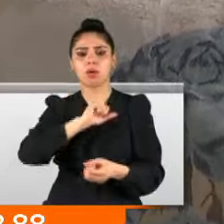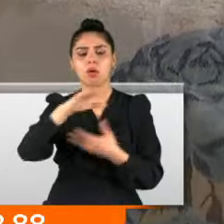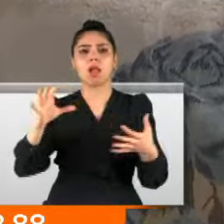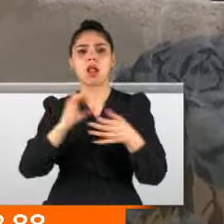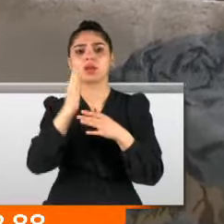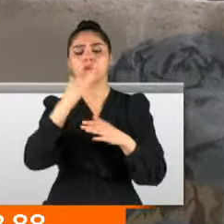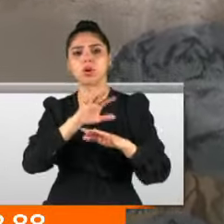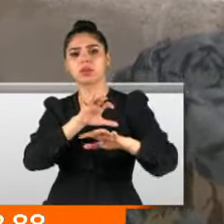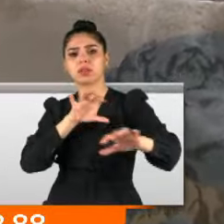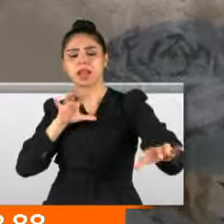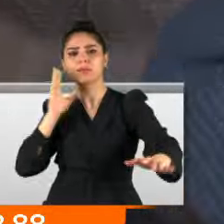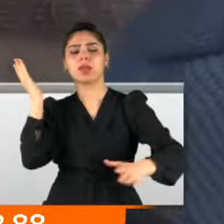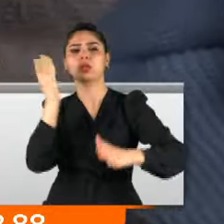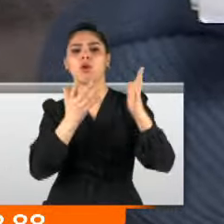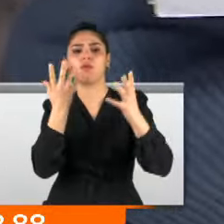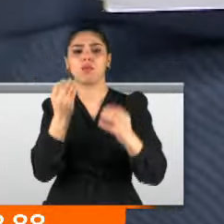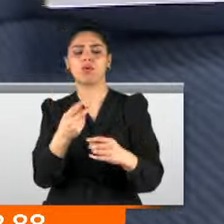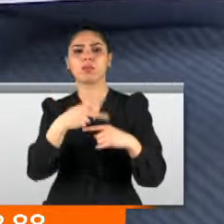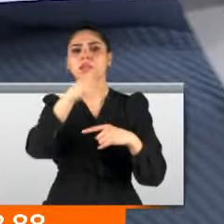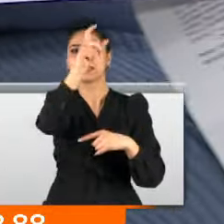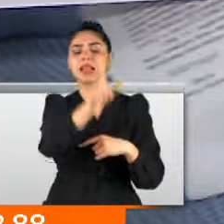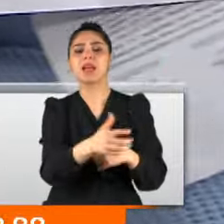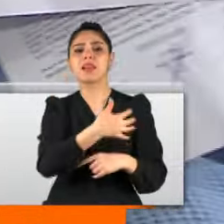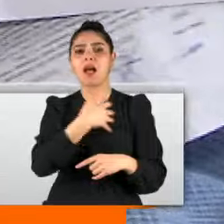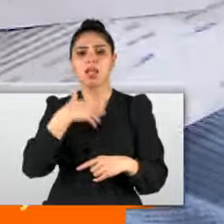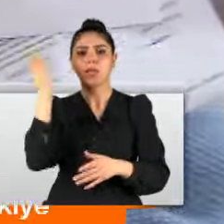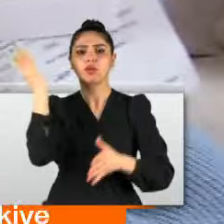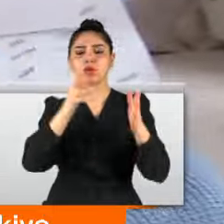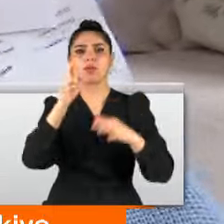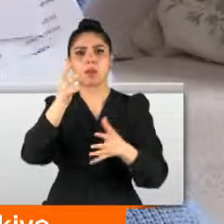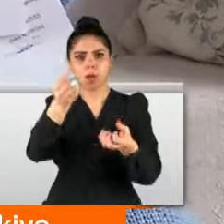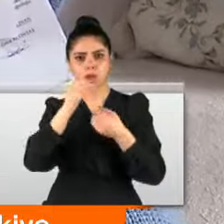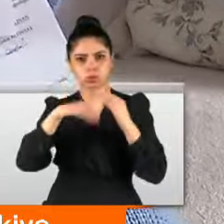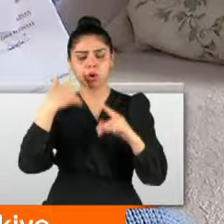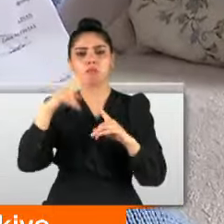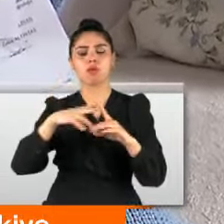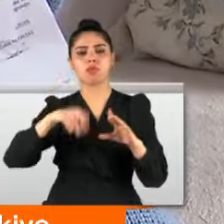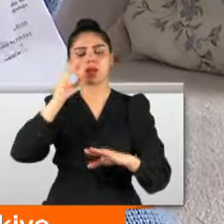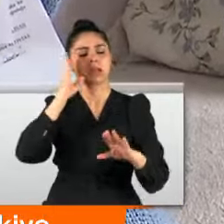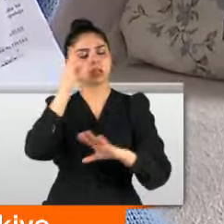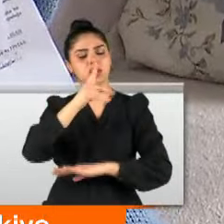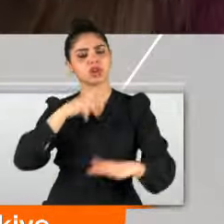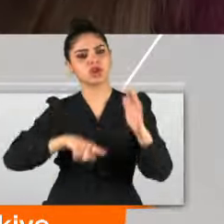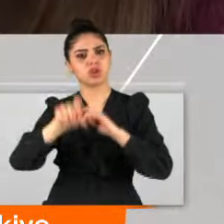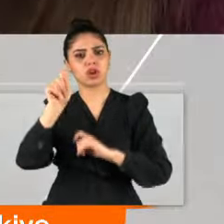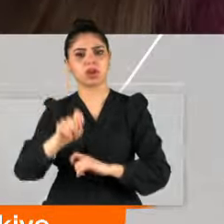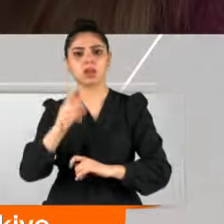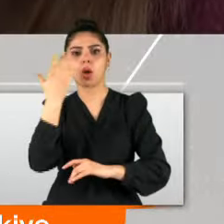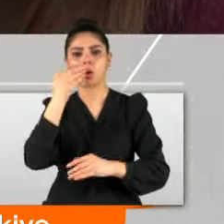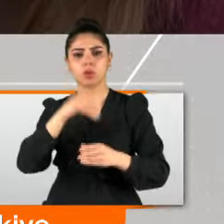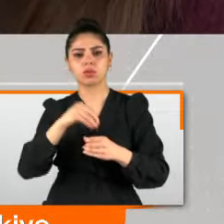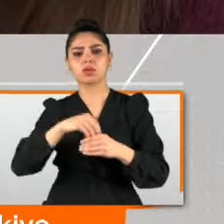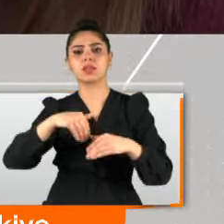ilgisi yok ayırmak isterken darp edilmiş Zehra ve annesi darp raporu aldıktan sonra da karakola giderek şikayetçi oldu o